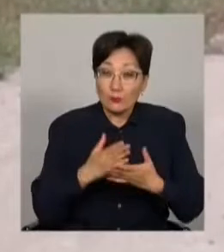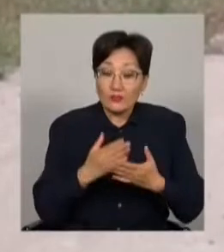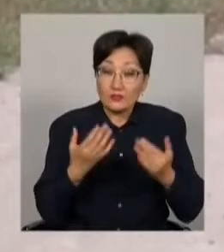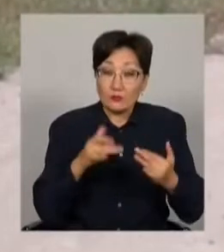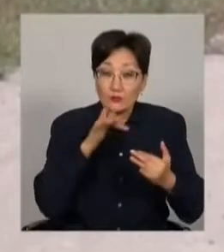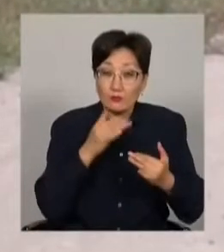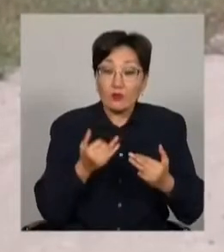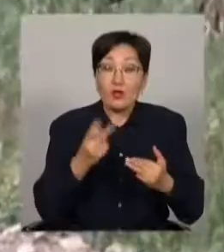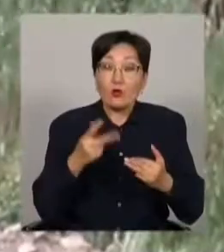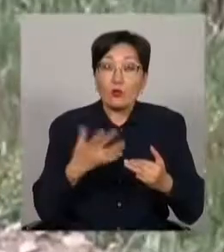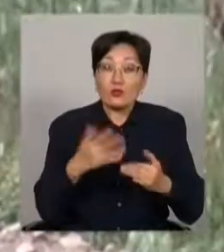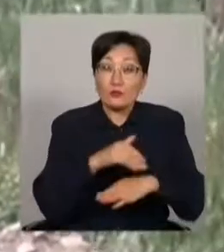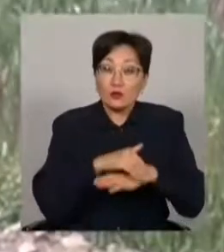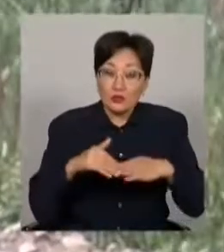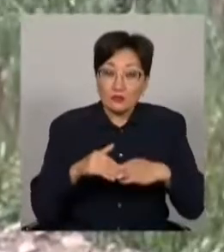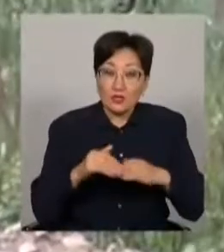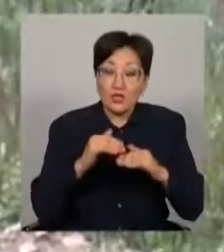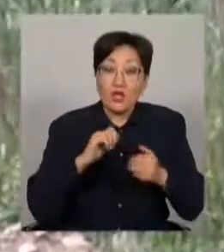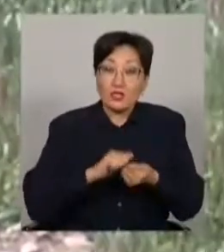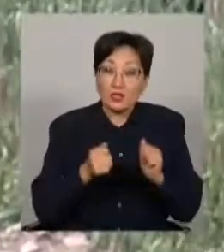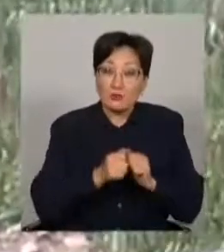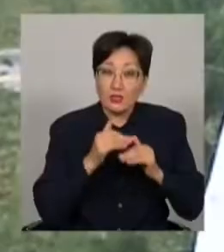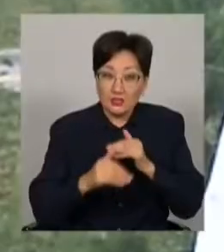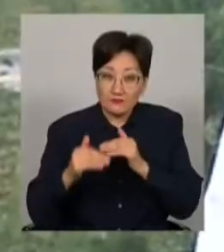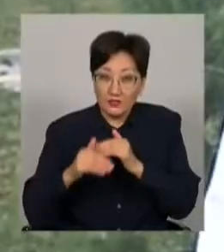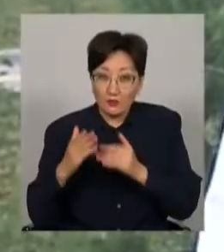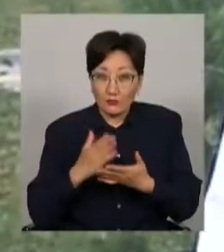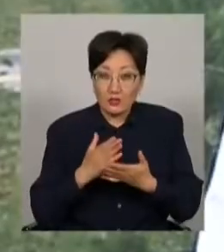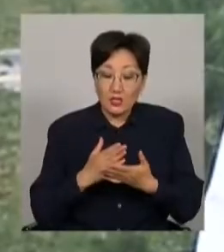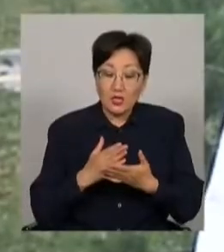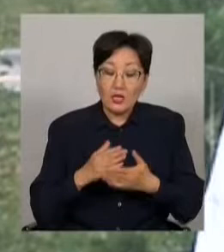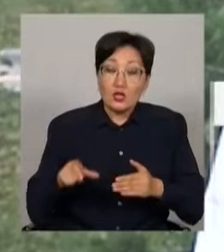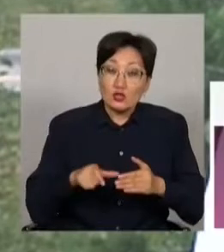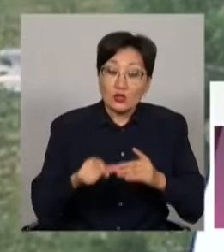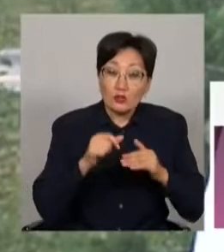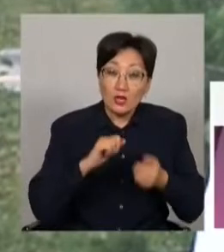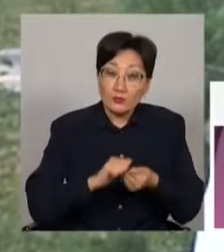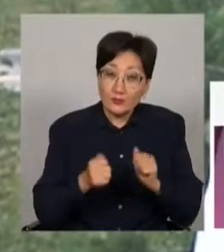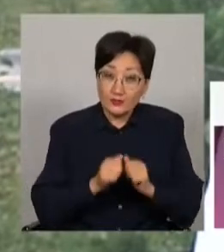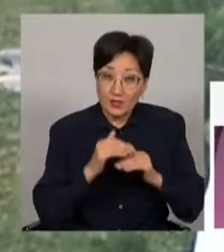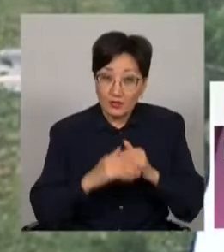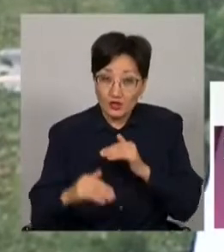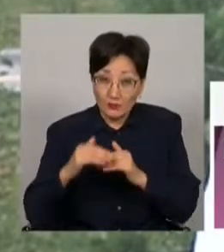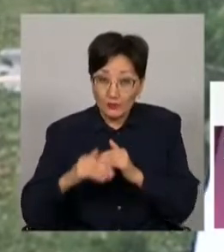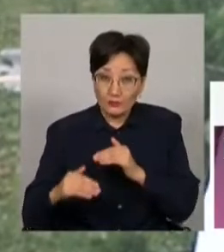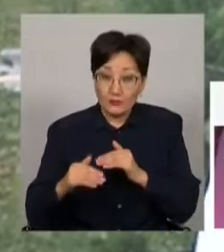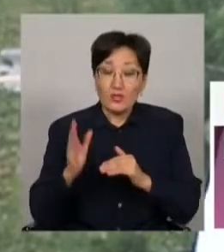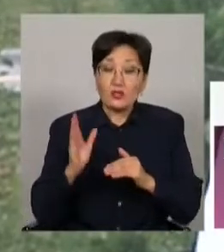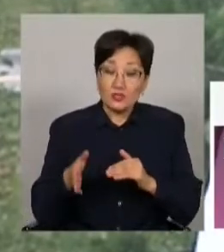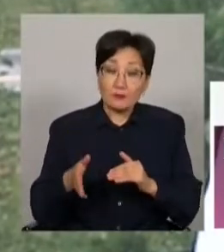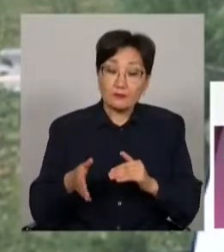қазіргі таңда оның 35-іне ғана асфальт төселіпті. Асфальт қойып жайып береміз деп